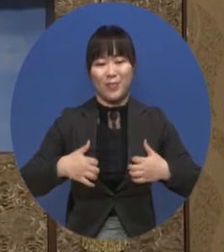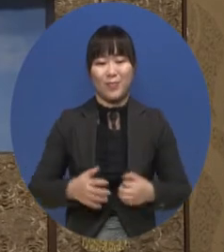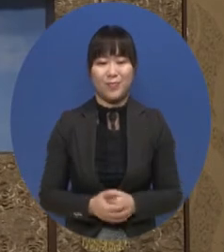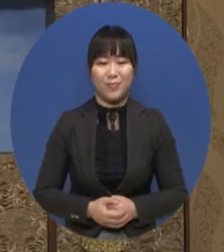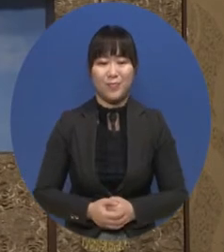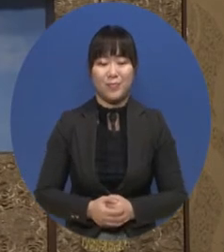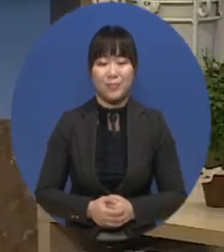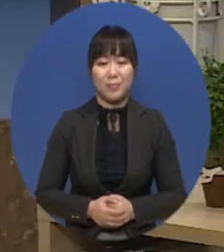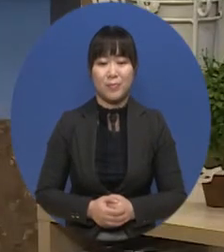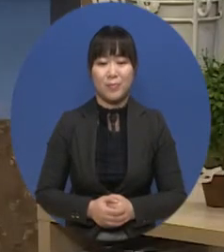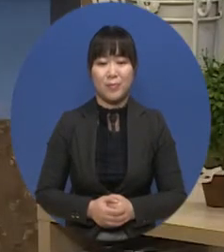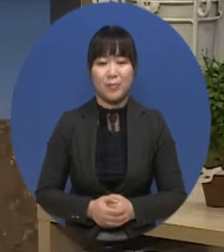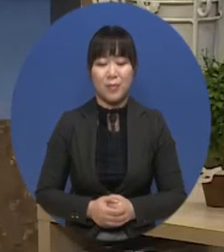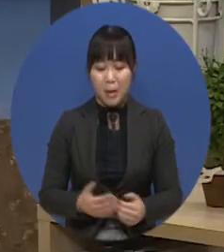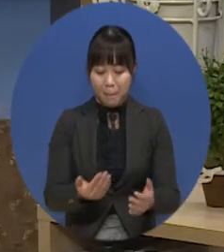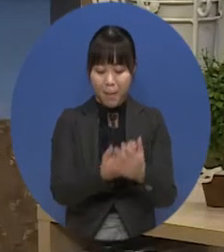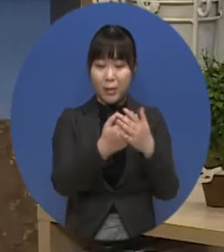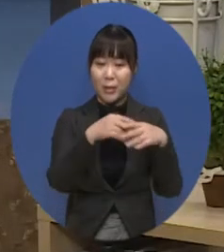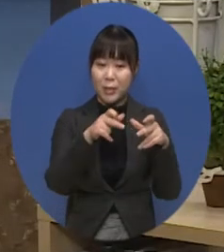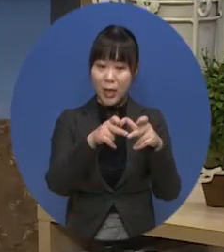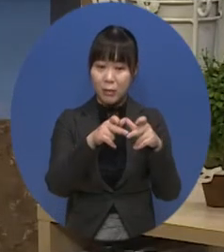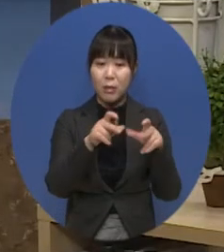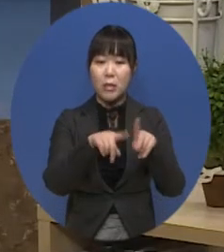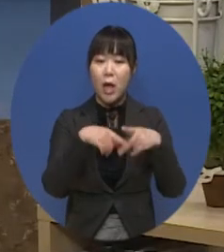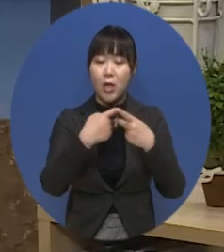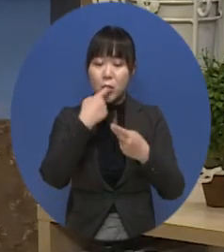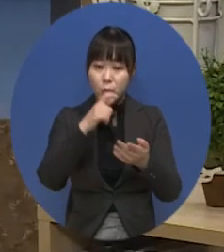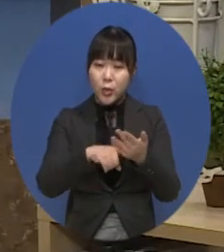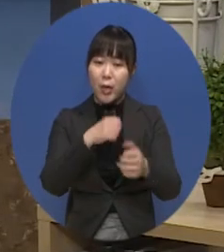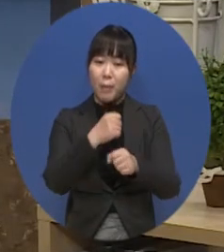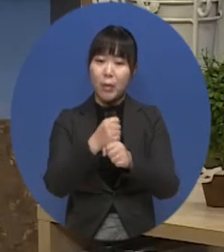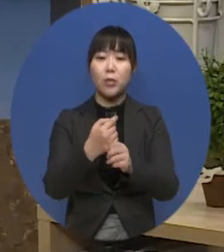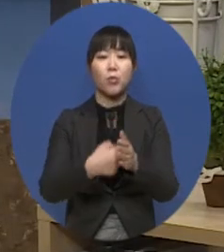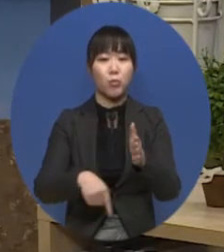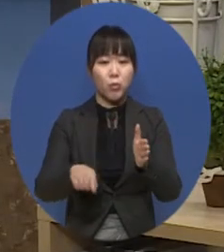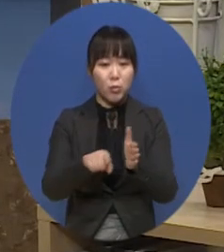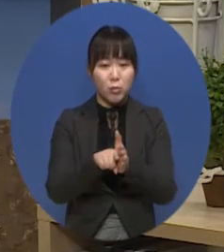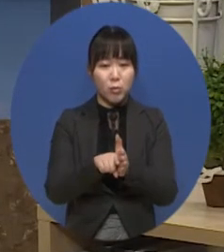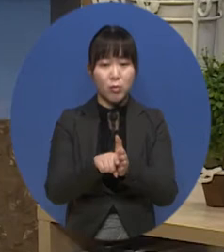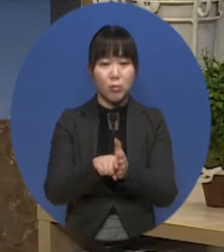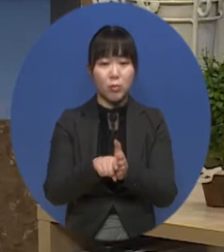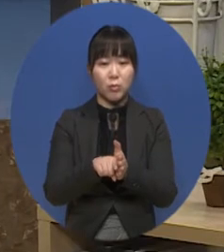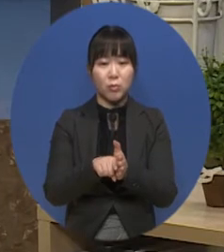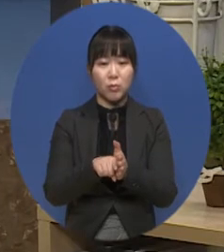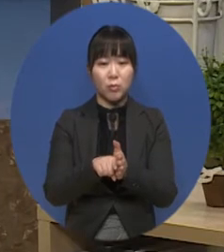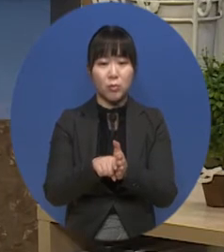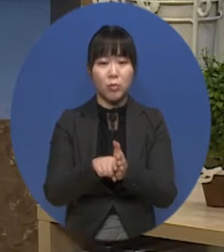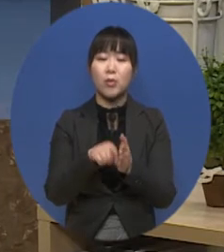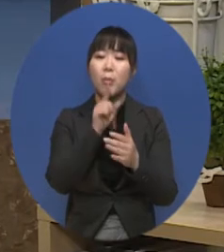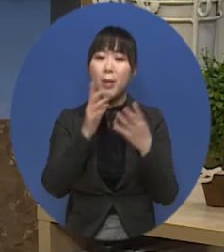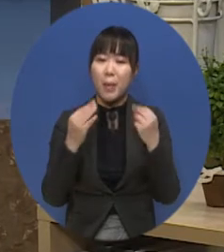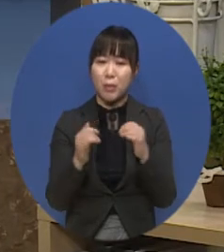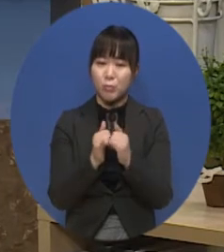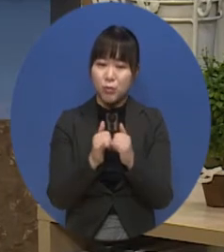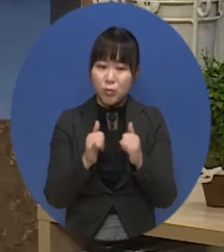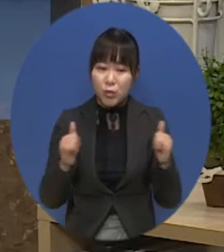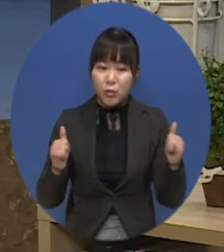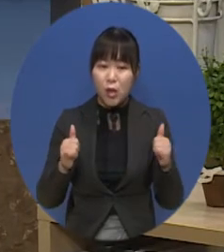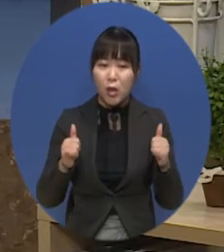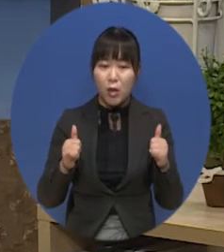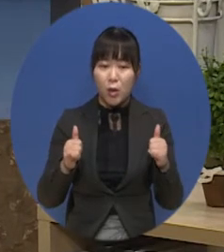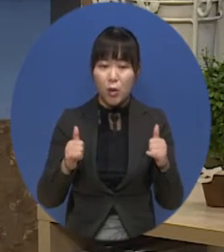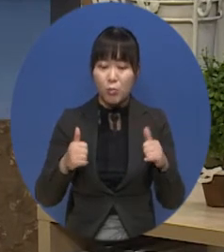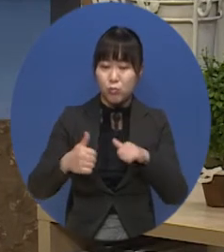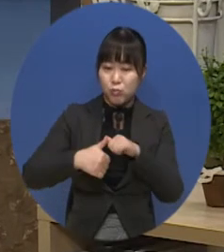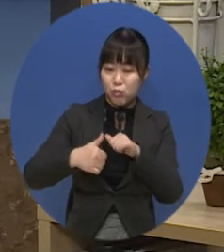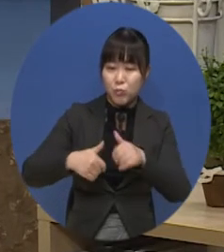네. 근데 이 발달장애인분들이 좀 이해하기 쉽게 제작하기 위해서는, 이 많은 분들의 좀 자문도 구해야